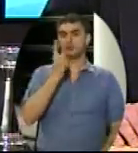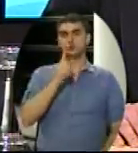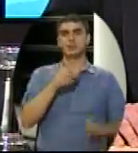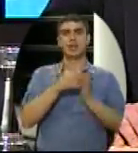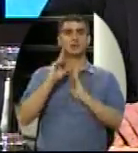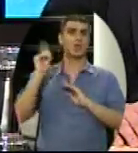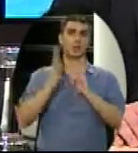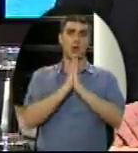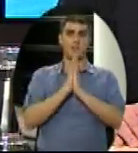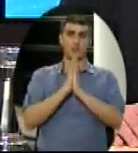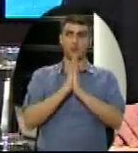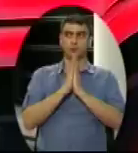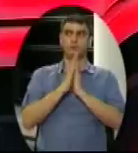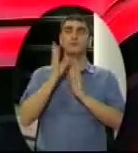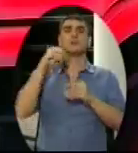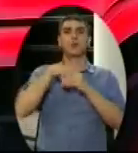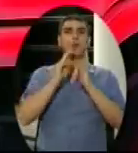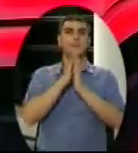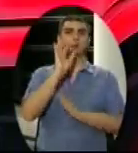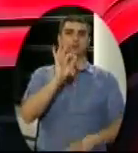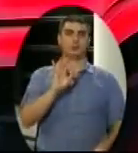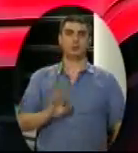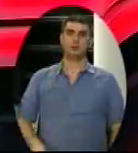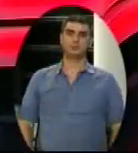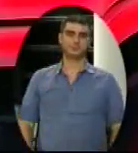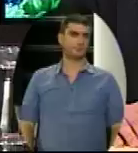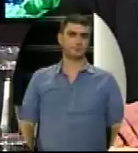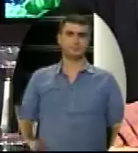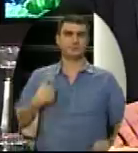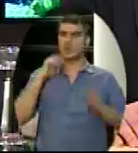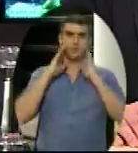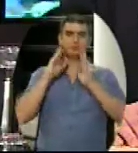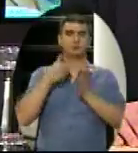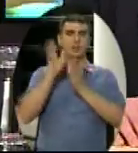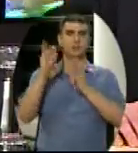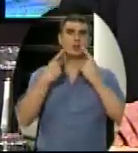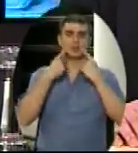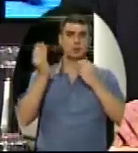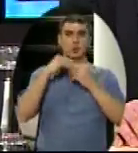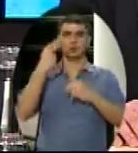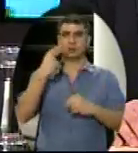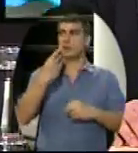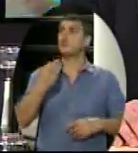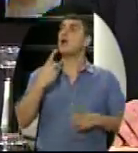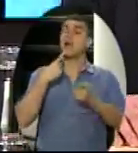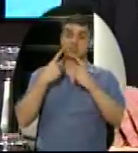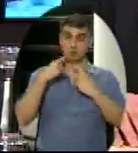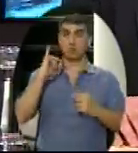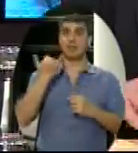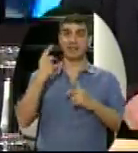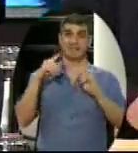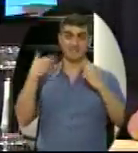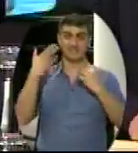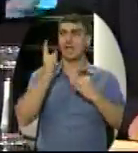לדחות את כל הבקשות האלה, בכלל זה הבקשה שלך. תראי, אני לא מאמין שצריך לדחות, הדיון הזה יהיה בעוד יומיים, ואני מקווה שהצדק... לא, הדיון